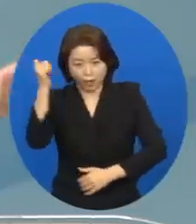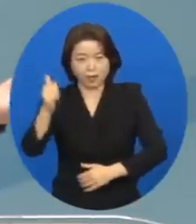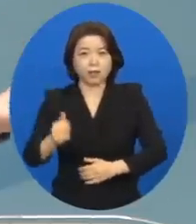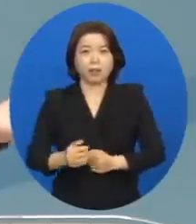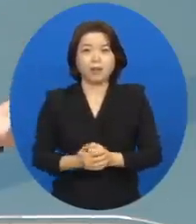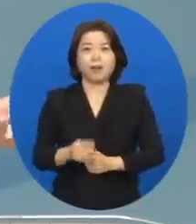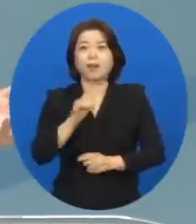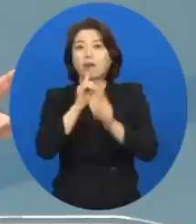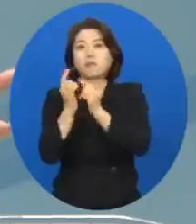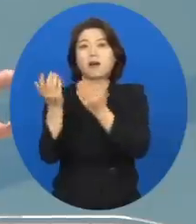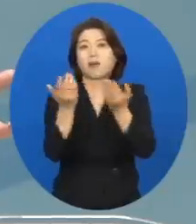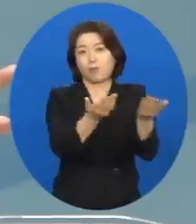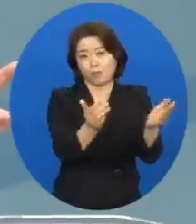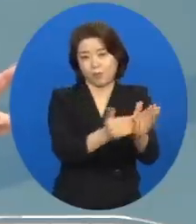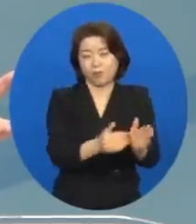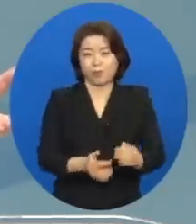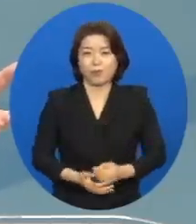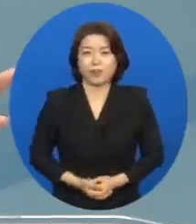그렇게 말씀하셨습니다.